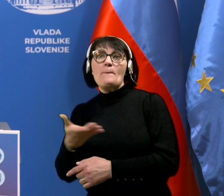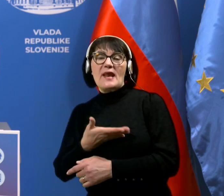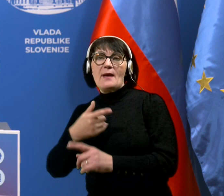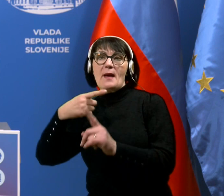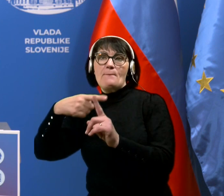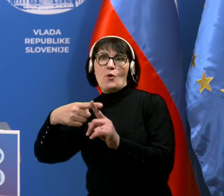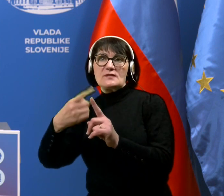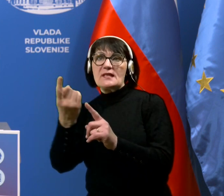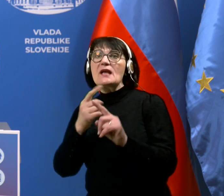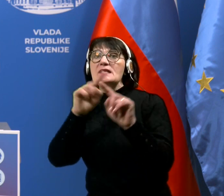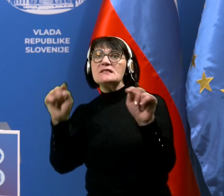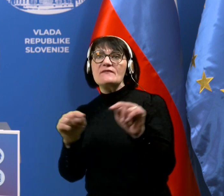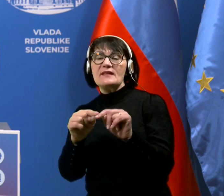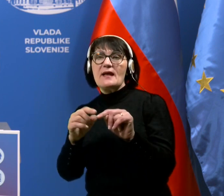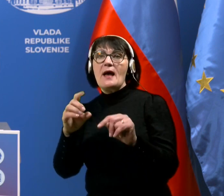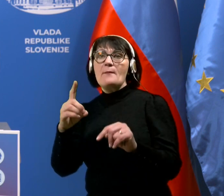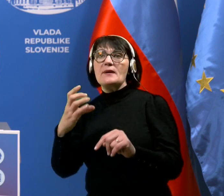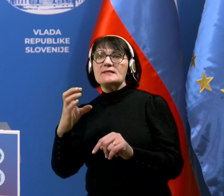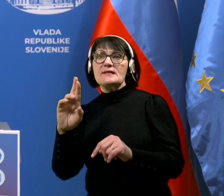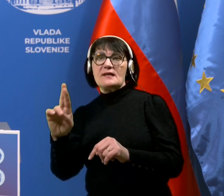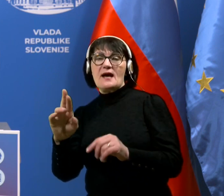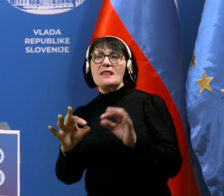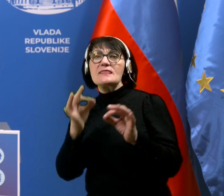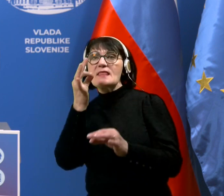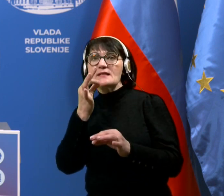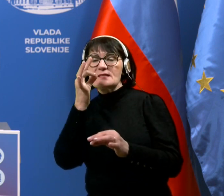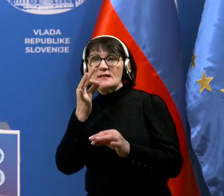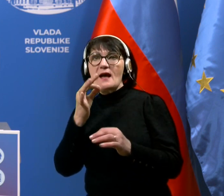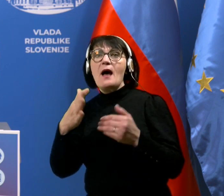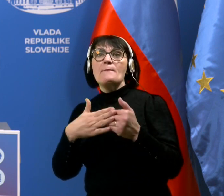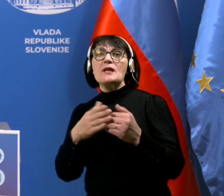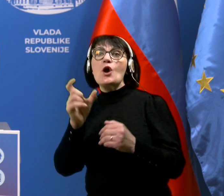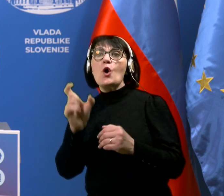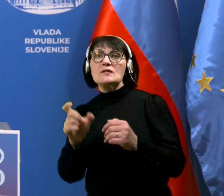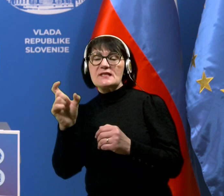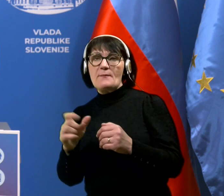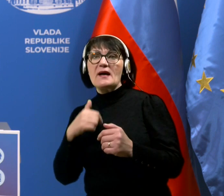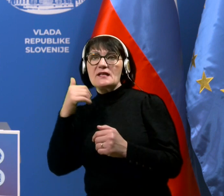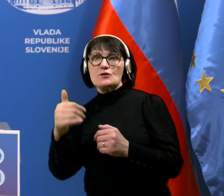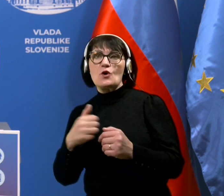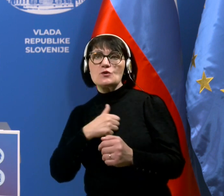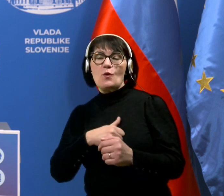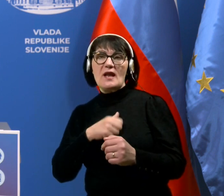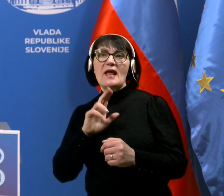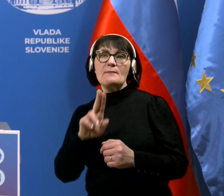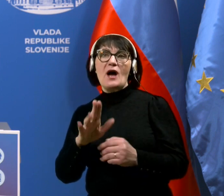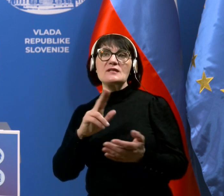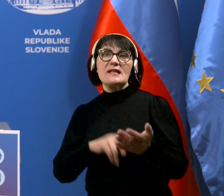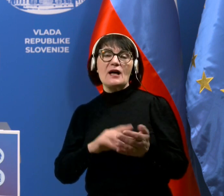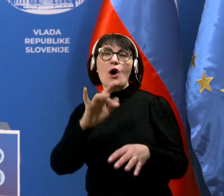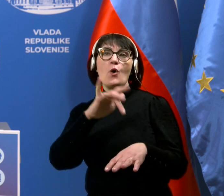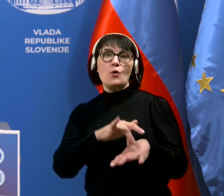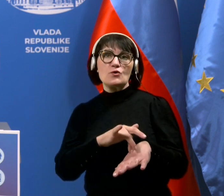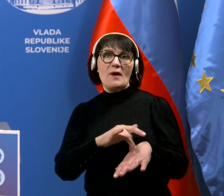pozitiven izvid PCR testa. Pri osebah, ki pa so zbolele in imajo znake okužbe, se